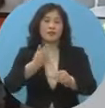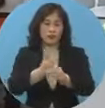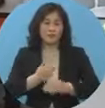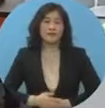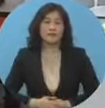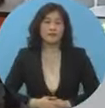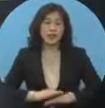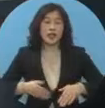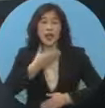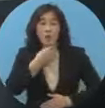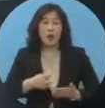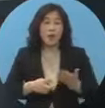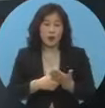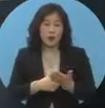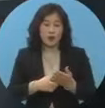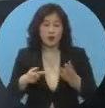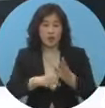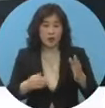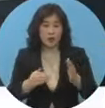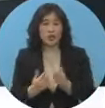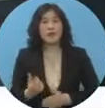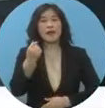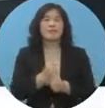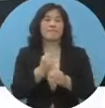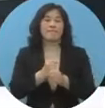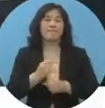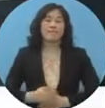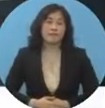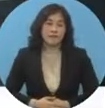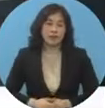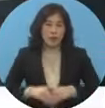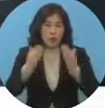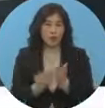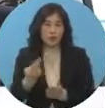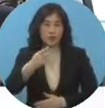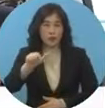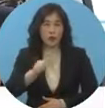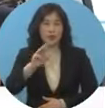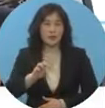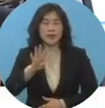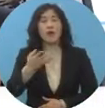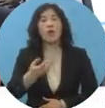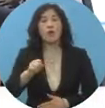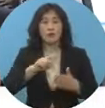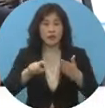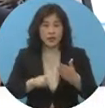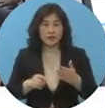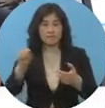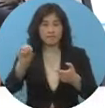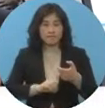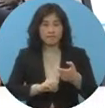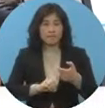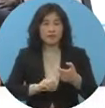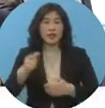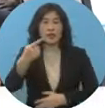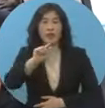전남 행복 집회 합해도 의 달까지 조기 발행합니다 모두 2534 억 원 가운데 60% 띤